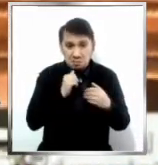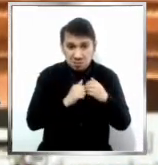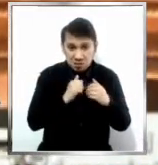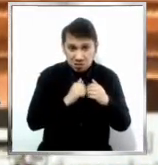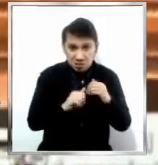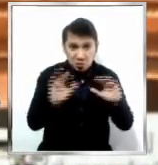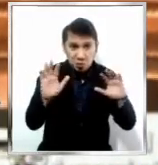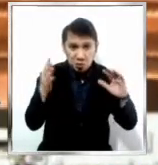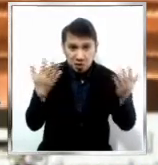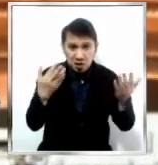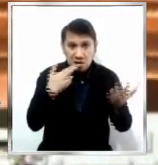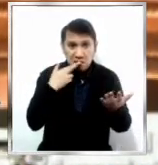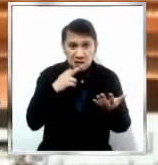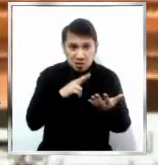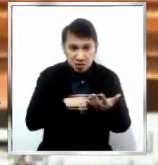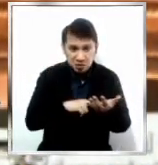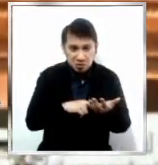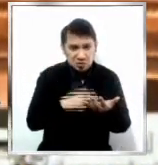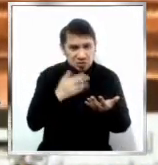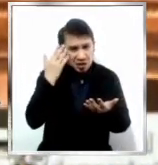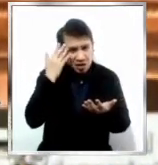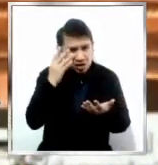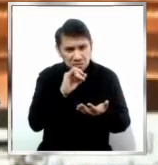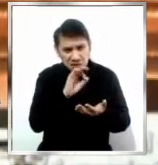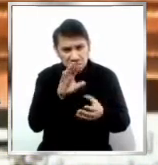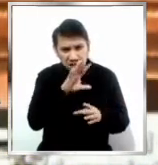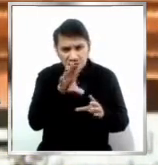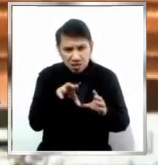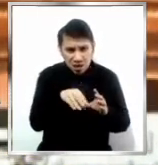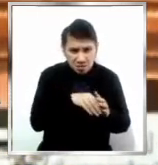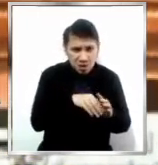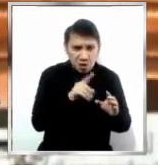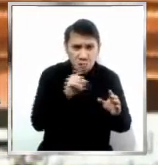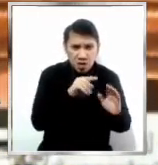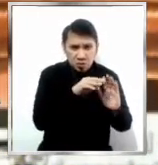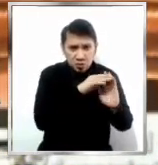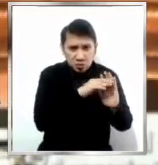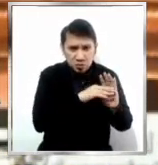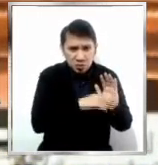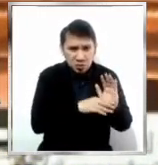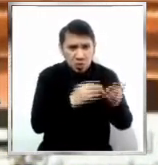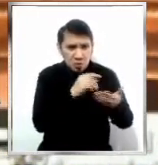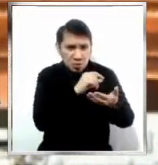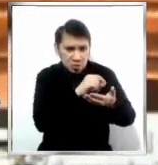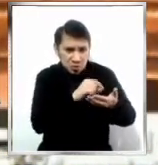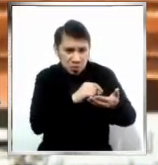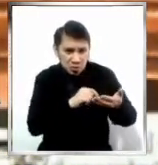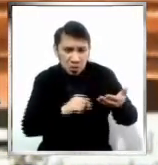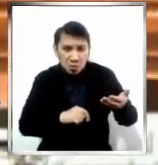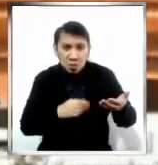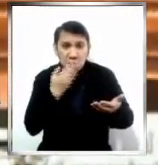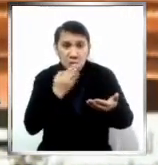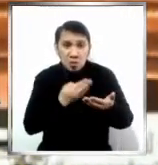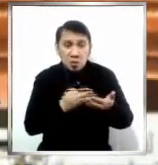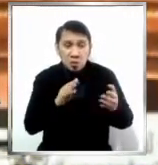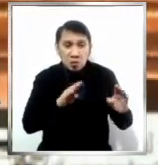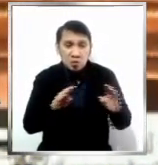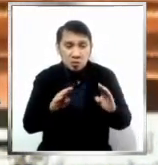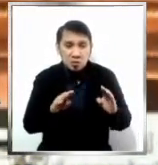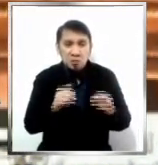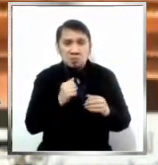kung nabilang ba o hindi. Oh well, pagka ganun, hindi kasalanan ni